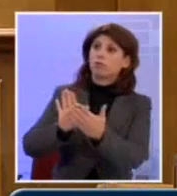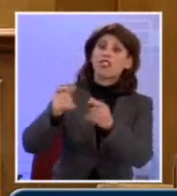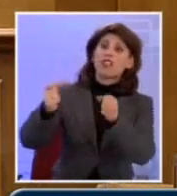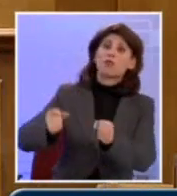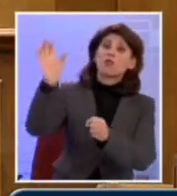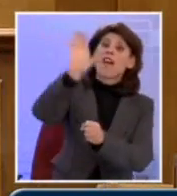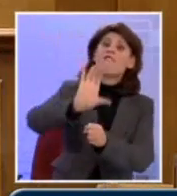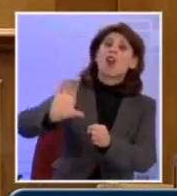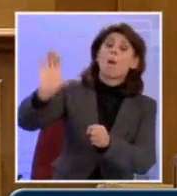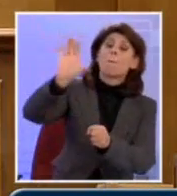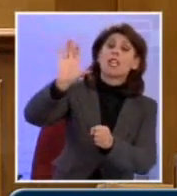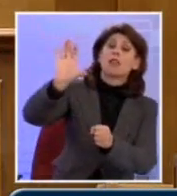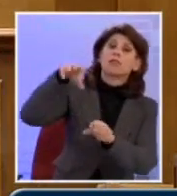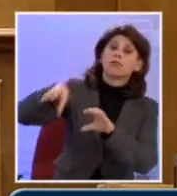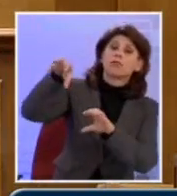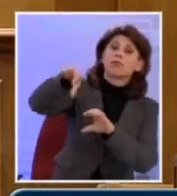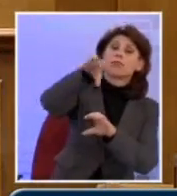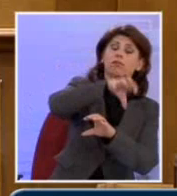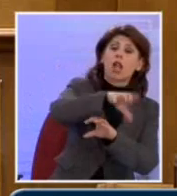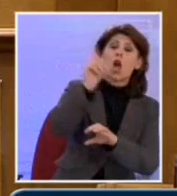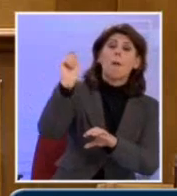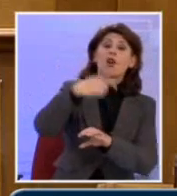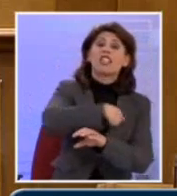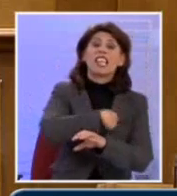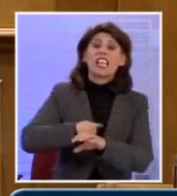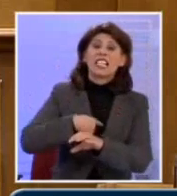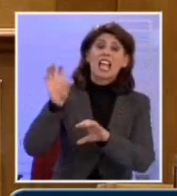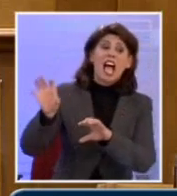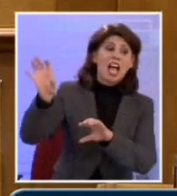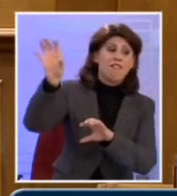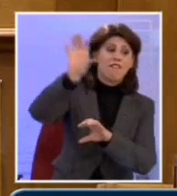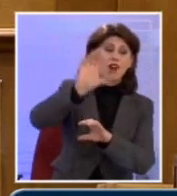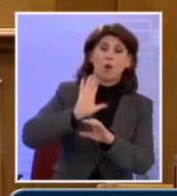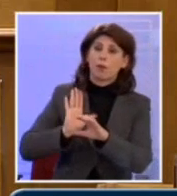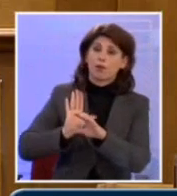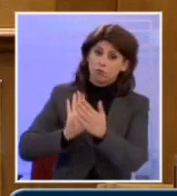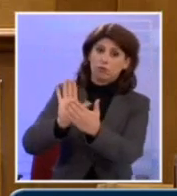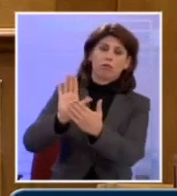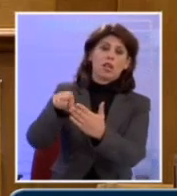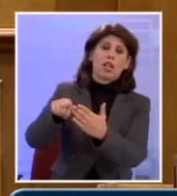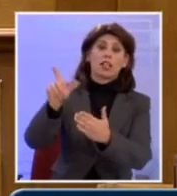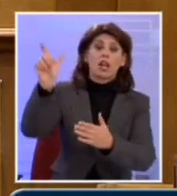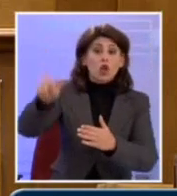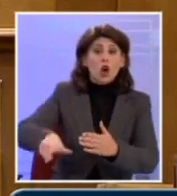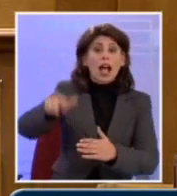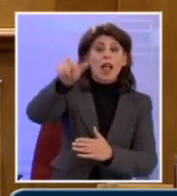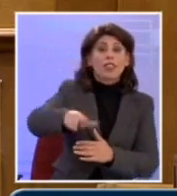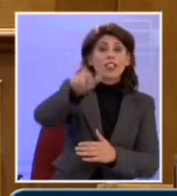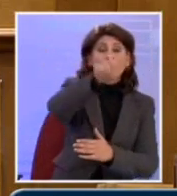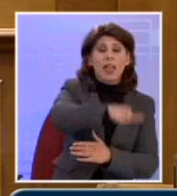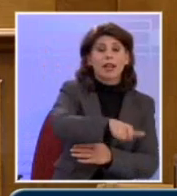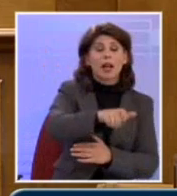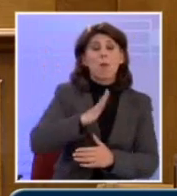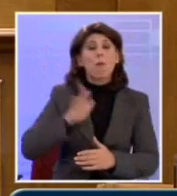Το απευθύνω στην πολιτική ηγεσία της Ευρώπης. αλλά και στον καθένα και την καθεμιά, στον